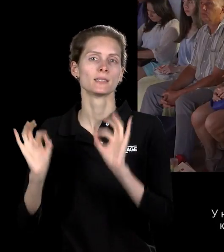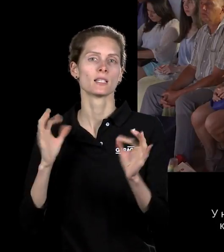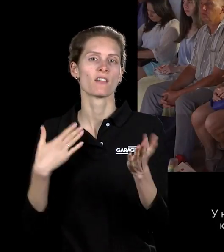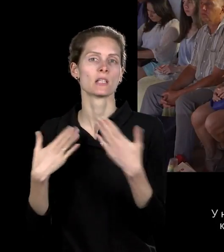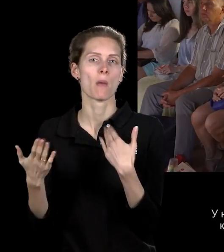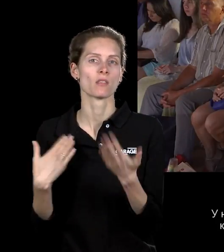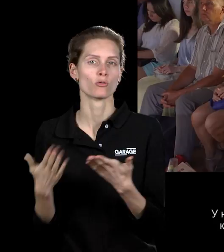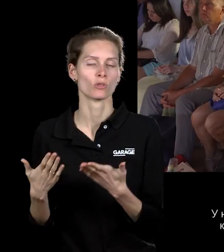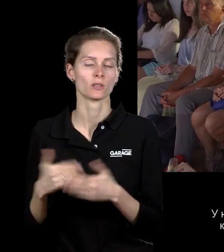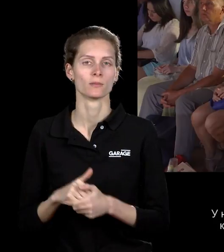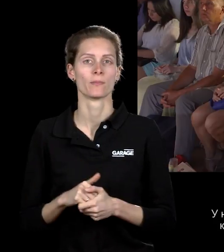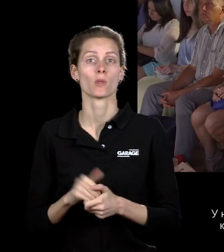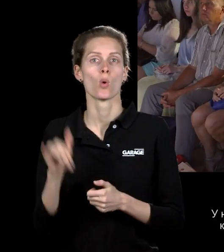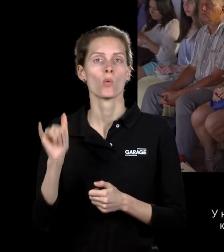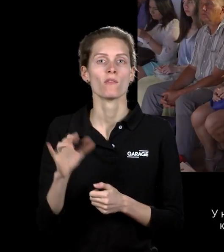И если у него